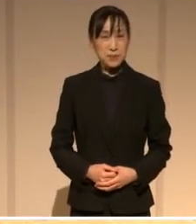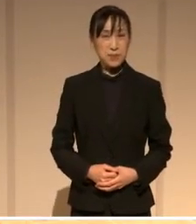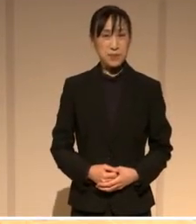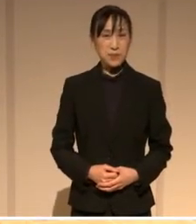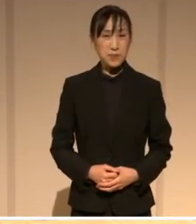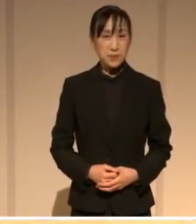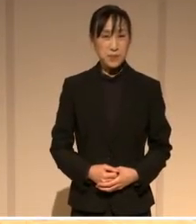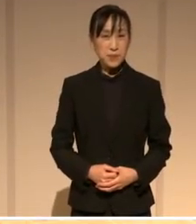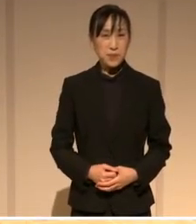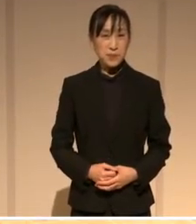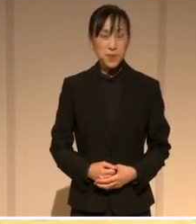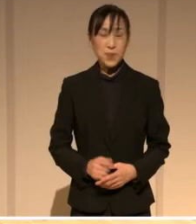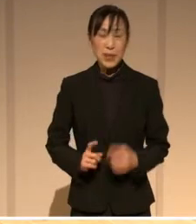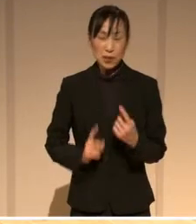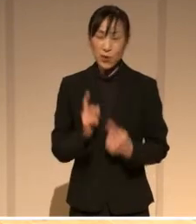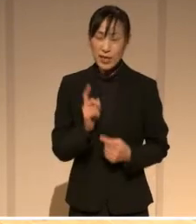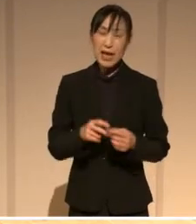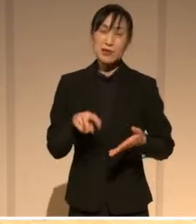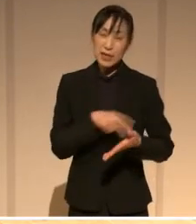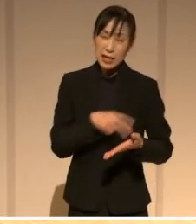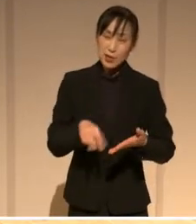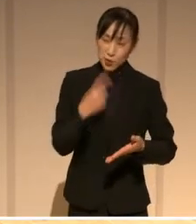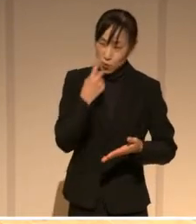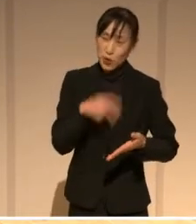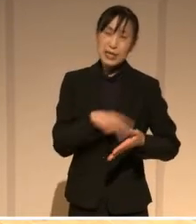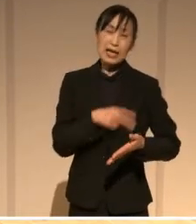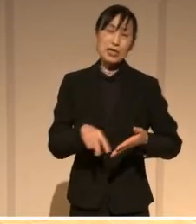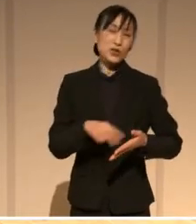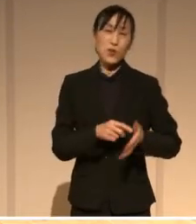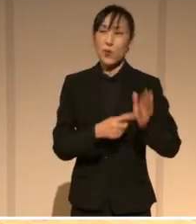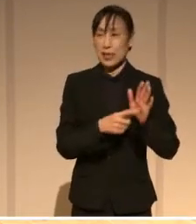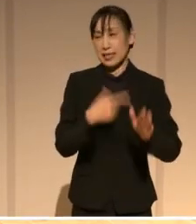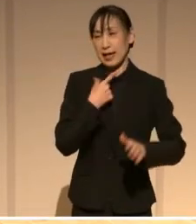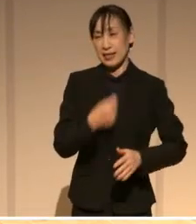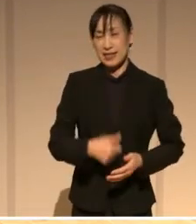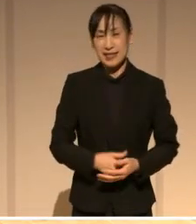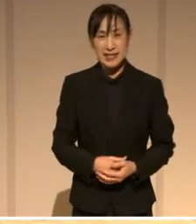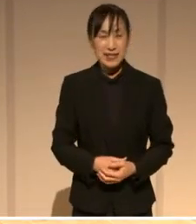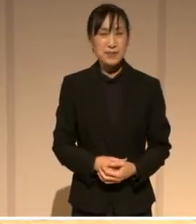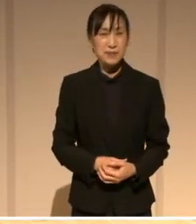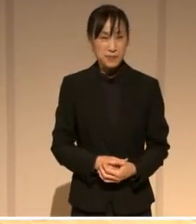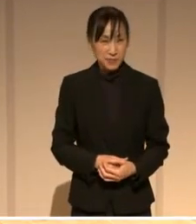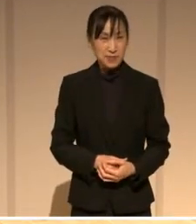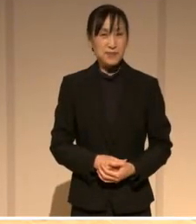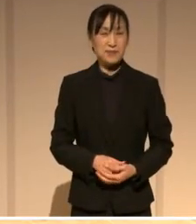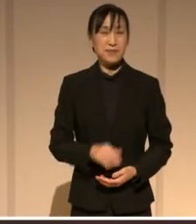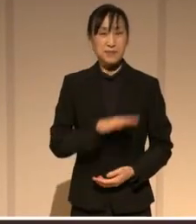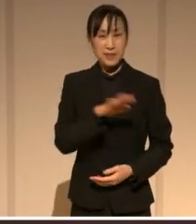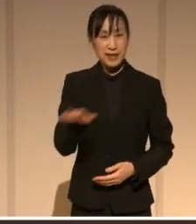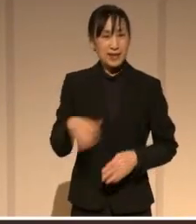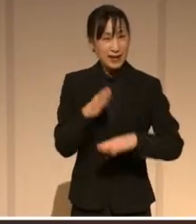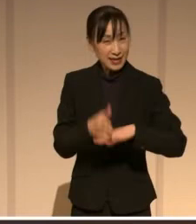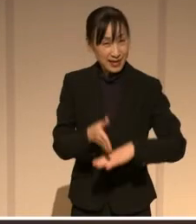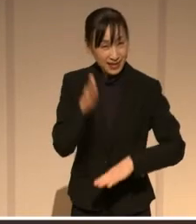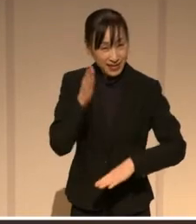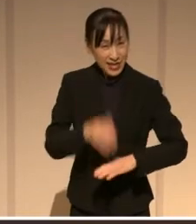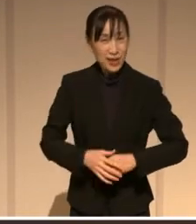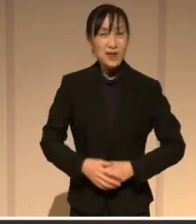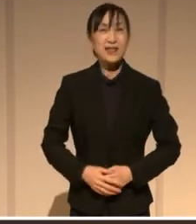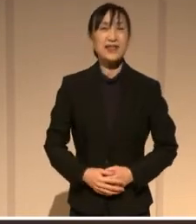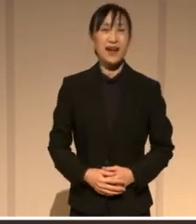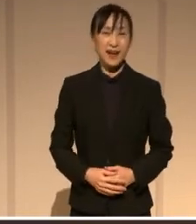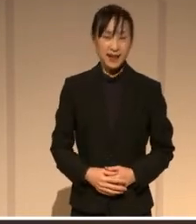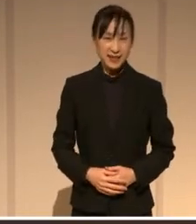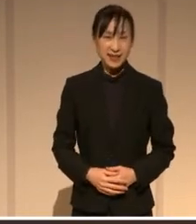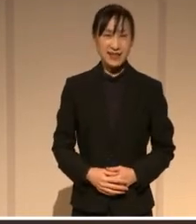とりあえず首脳はやりたいと思います非常に皆さん委員勝負を見せて頂きましたありがとうございましたありがとうござい